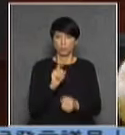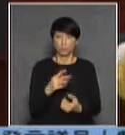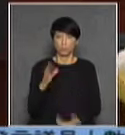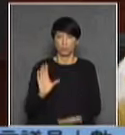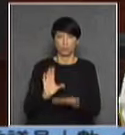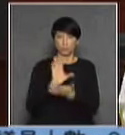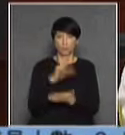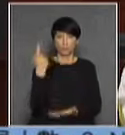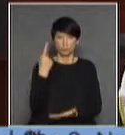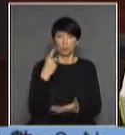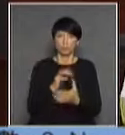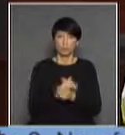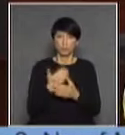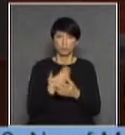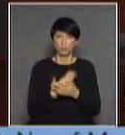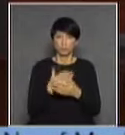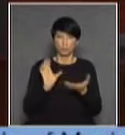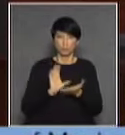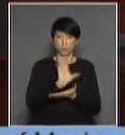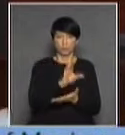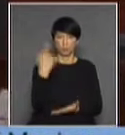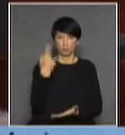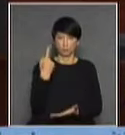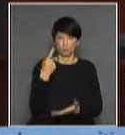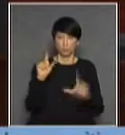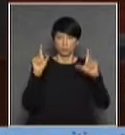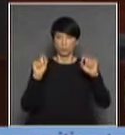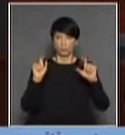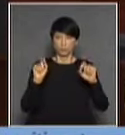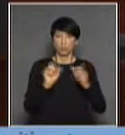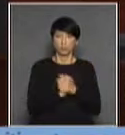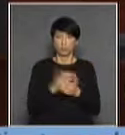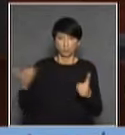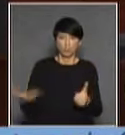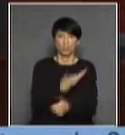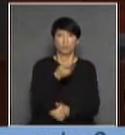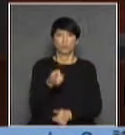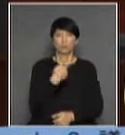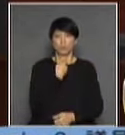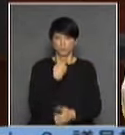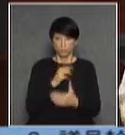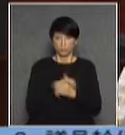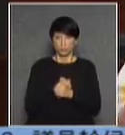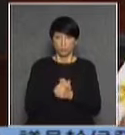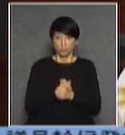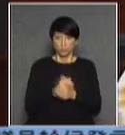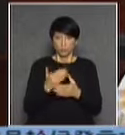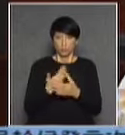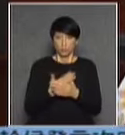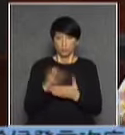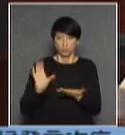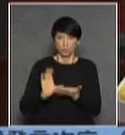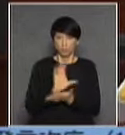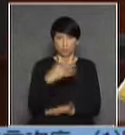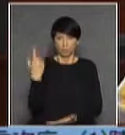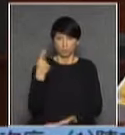款。單單因為一筆過撥款嘅理由咧，即係應該已經值得炒呢個張建宗噶啦，係嘛？因為一筆過撥款對